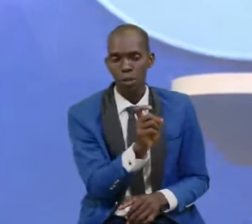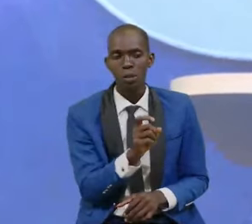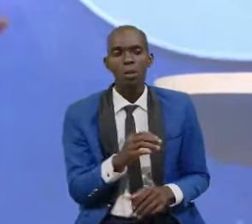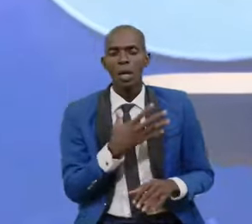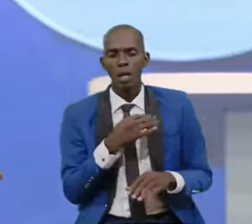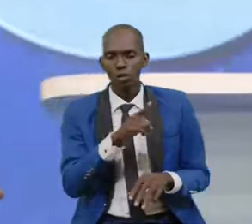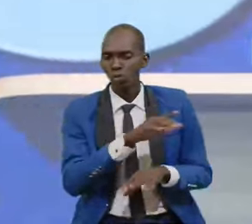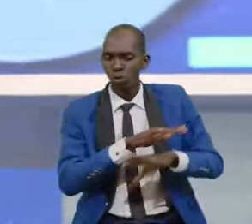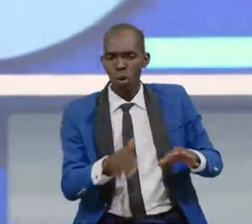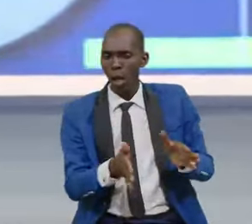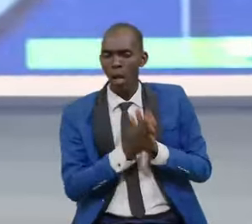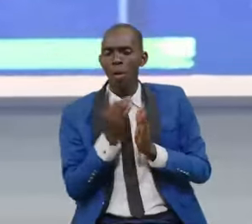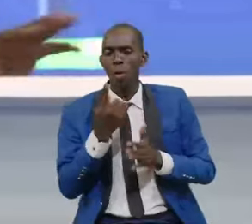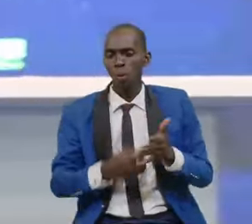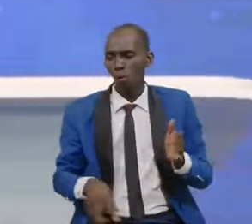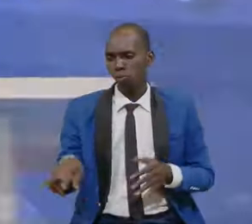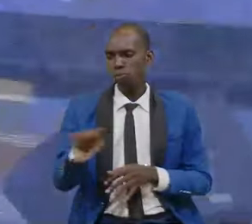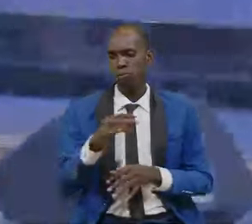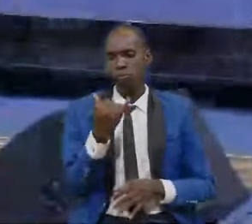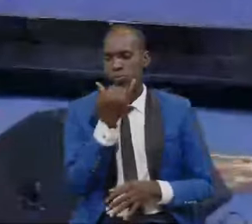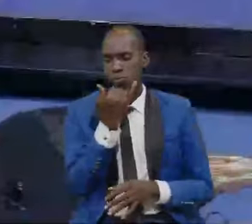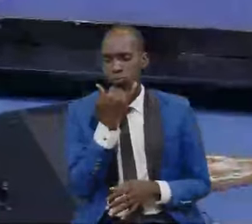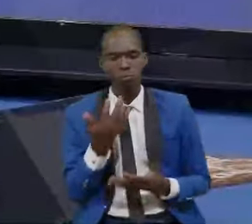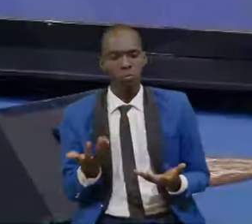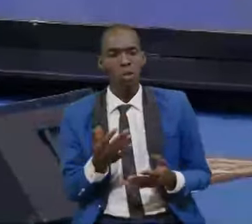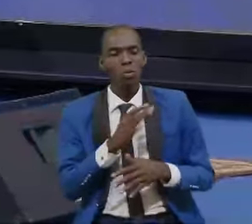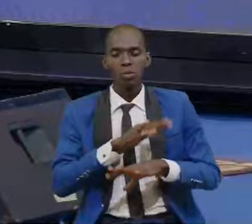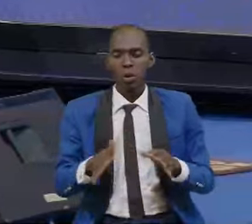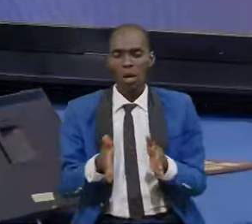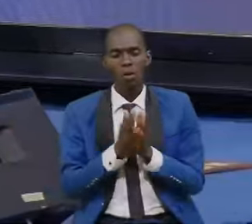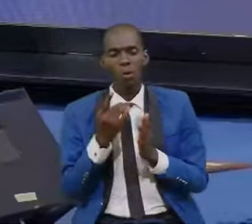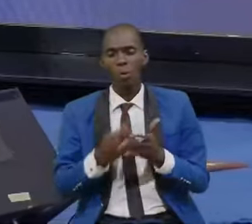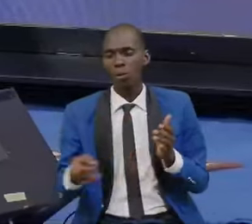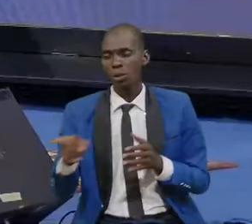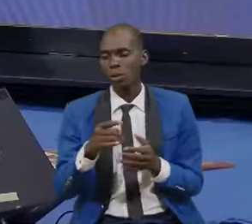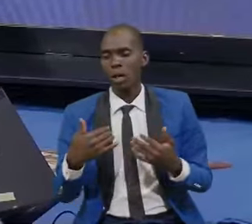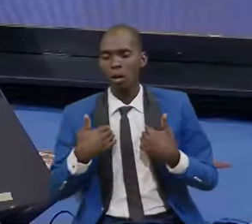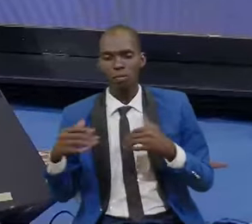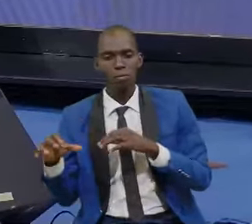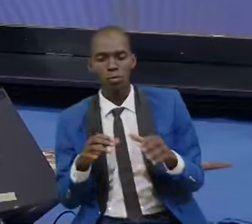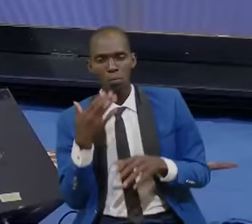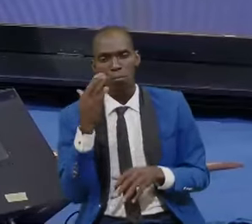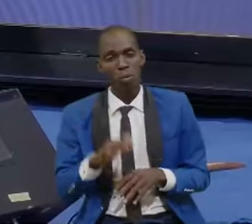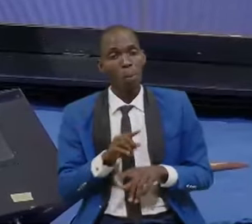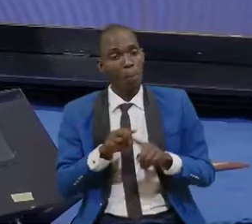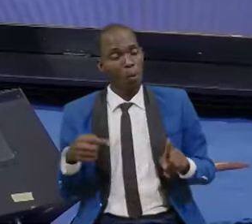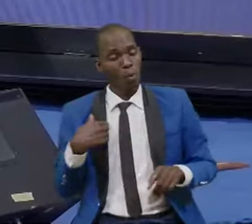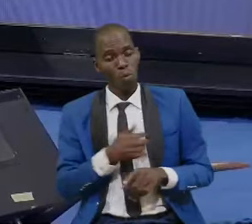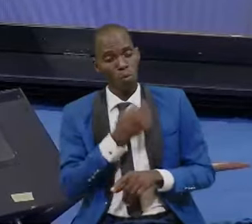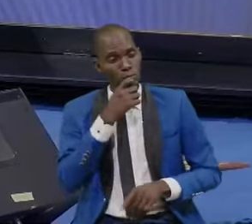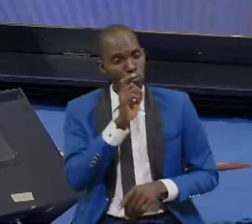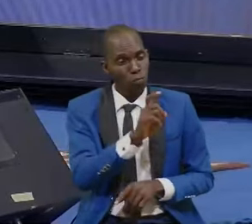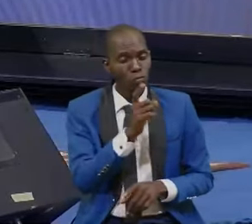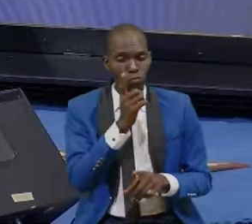tu ne dois pas, ne nous demande pas ce qu'ils ont fait, ne demande pas pourquoi. Tout ce que nous voulons, c'est que tu les lis et